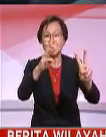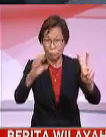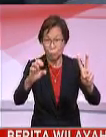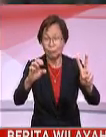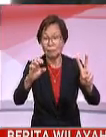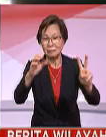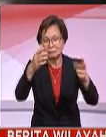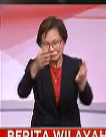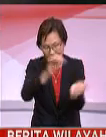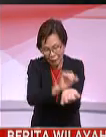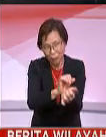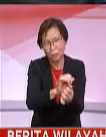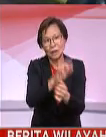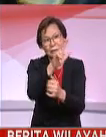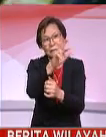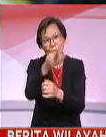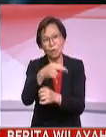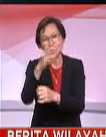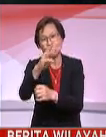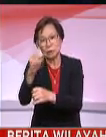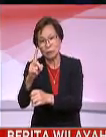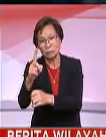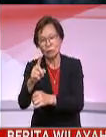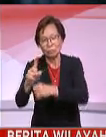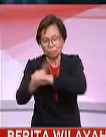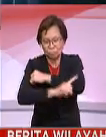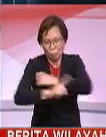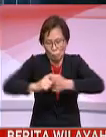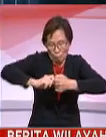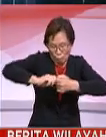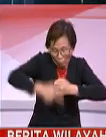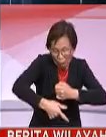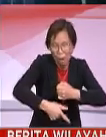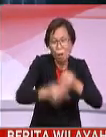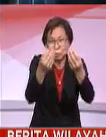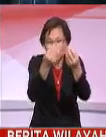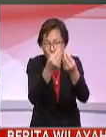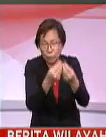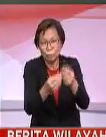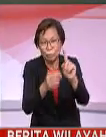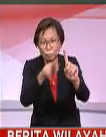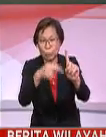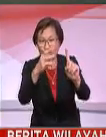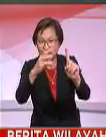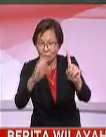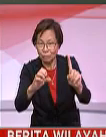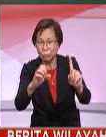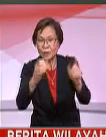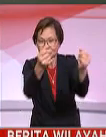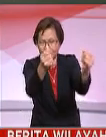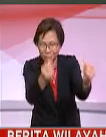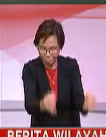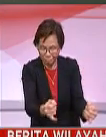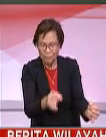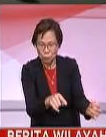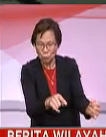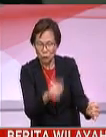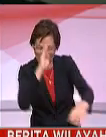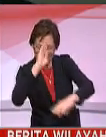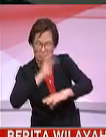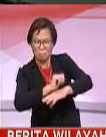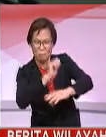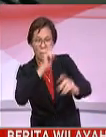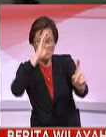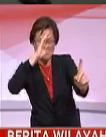manakala 3,761 yang lain dikompaun. Daripada angka itu, 1,600 individu telah dituduh